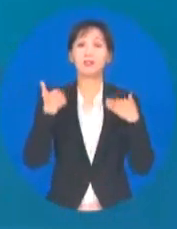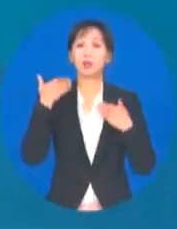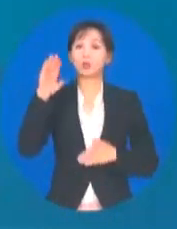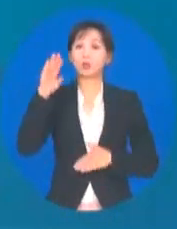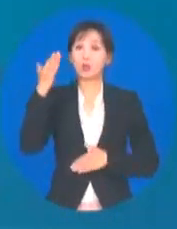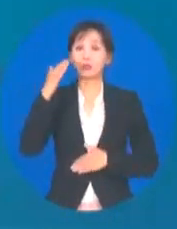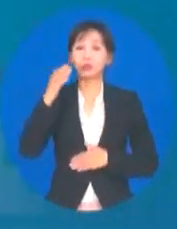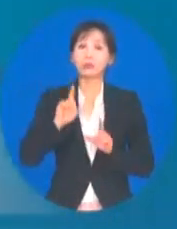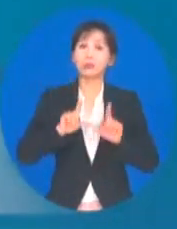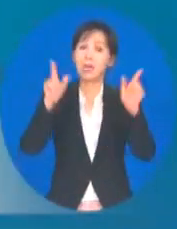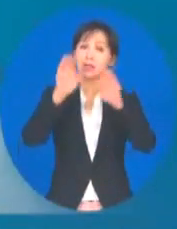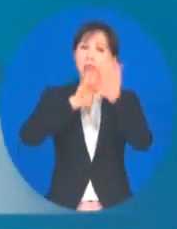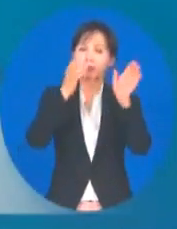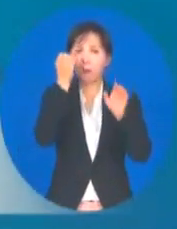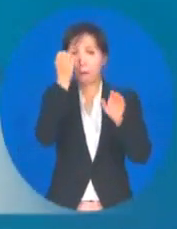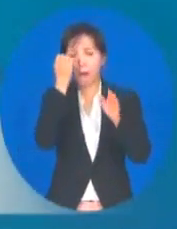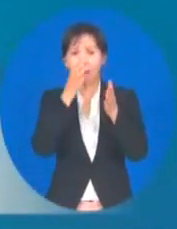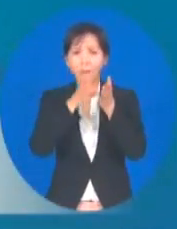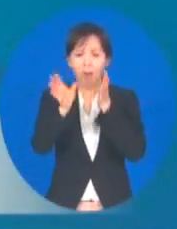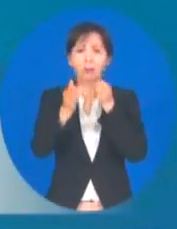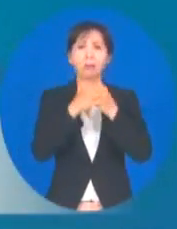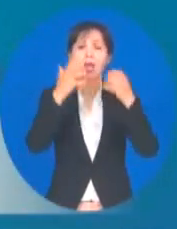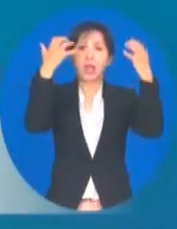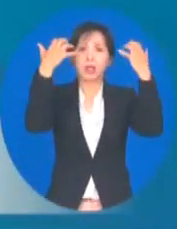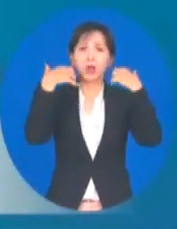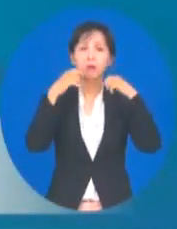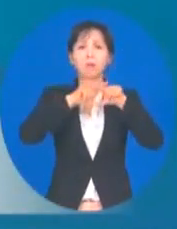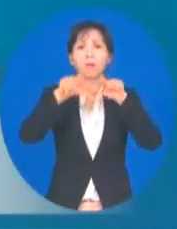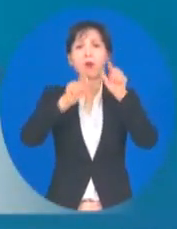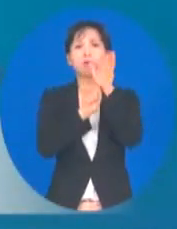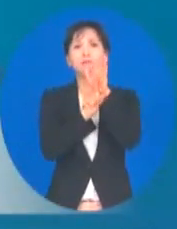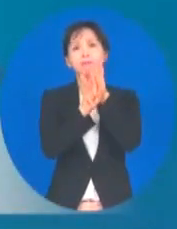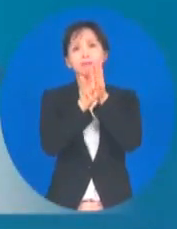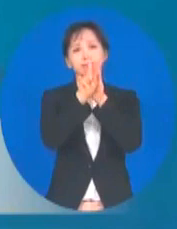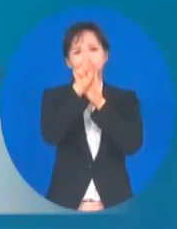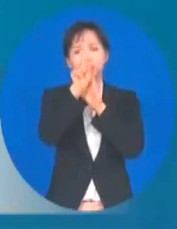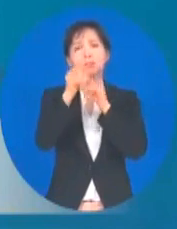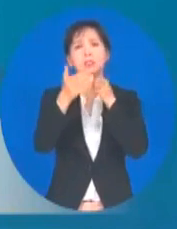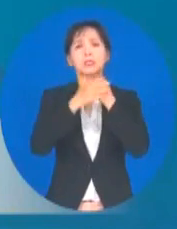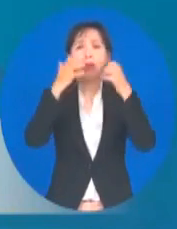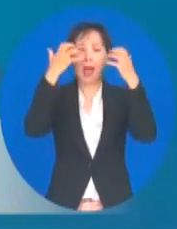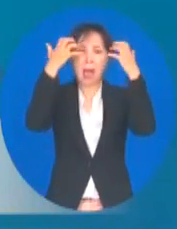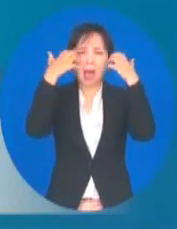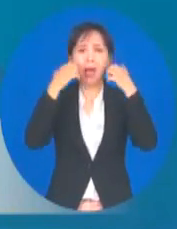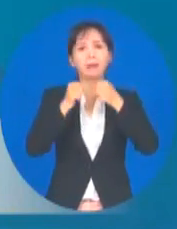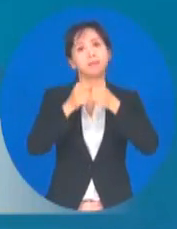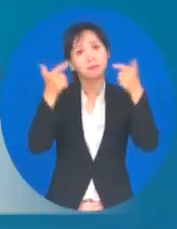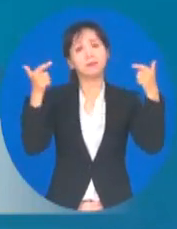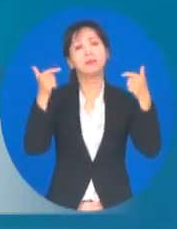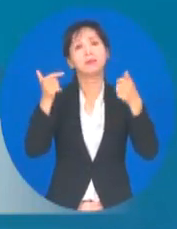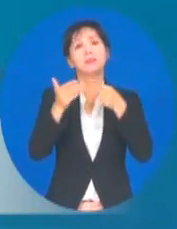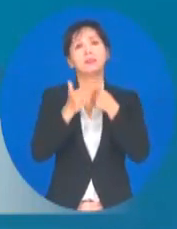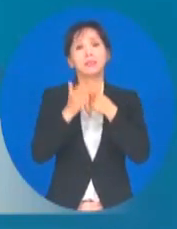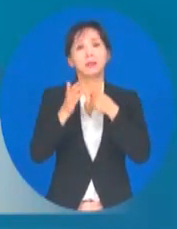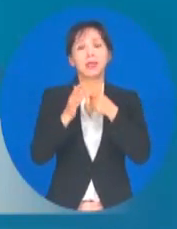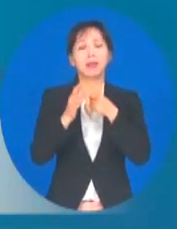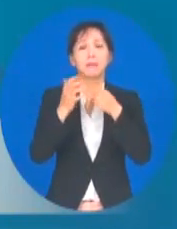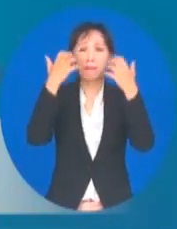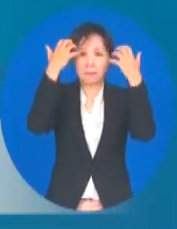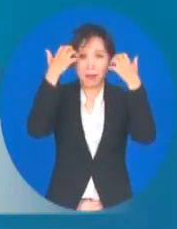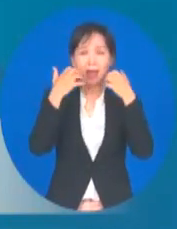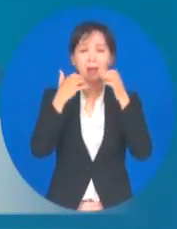제천시는 최근 기상이변으로 여름철 평균 기온이 상승해 폭염일수가 증가할 것으로 예상됨에 따라 폭염